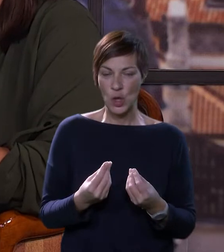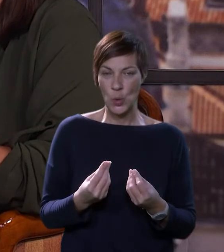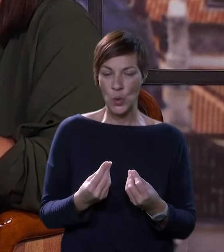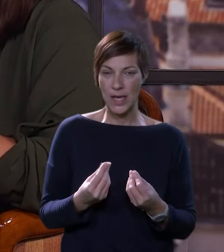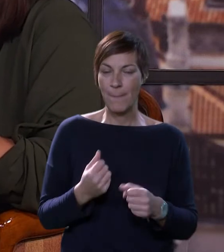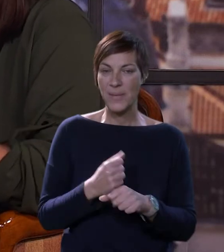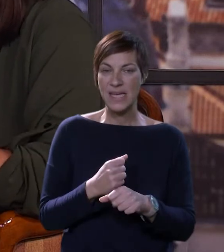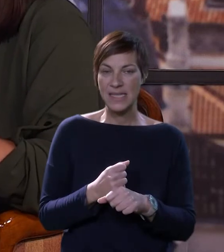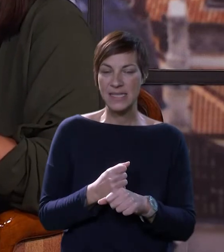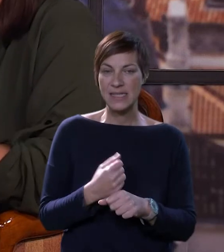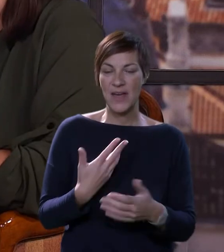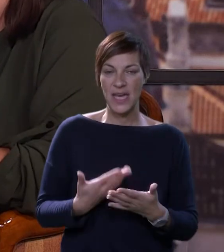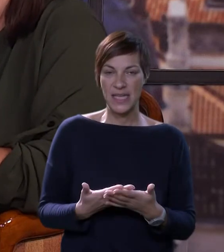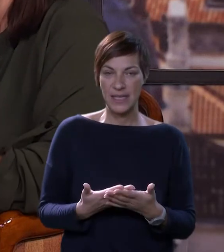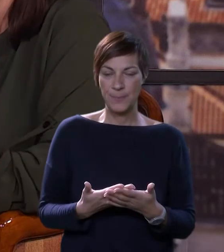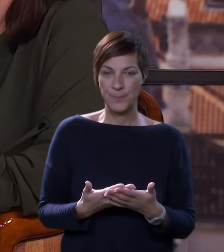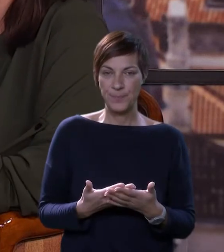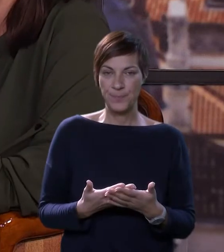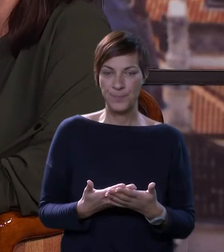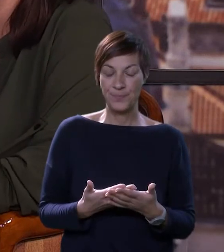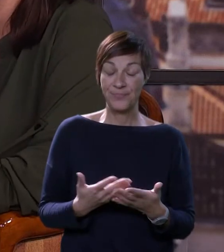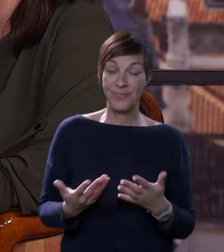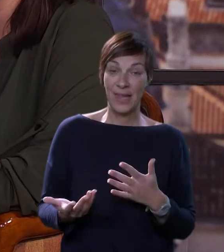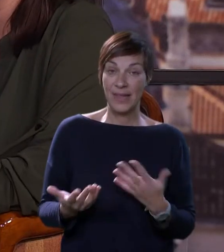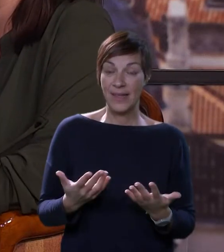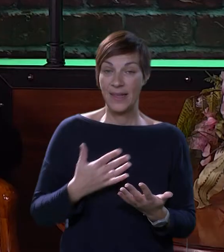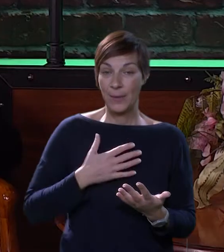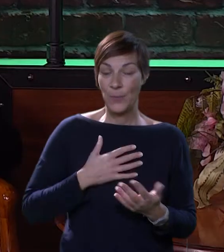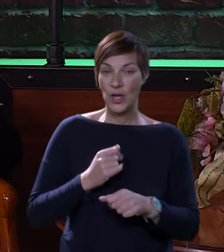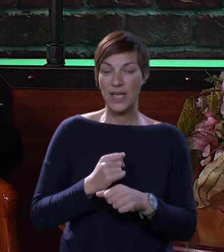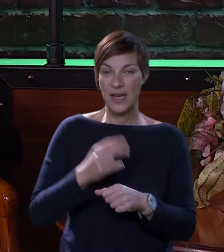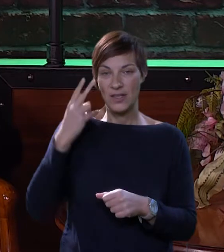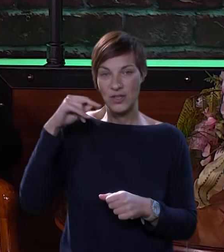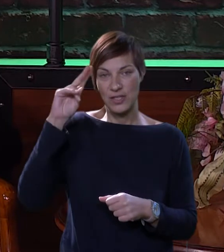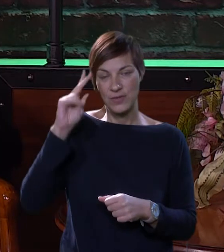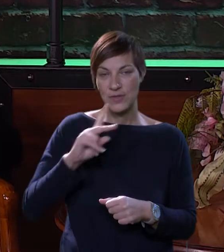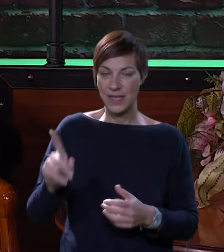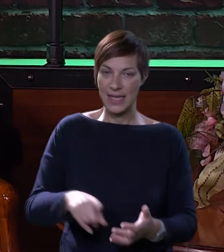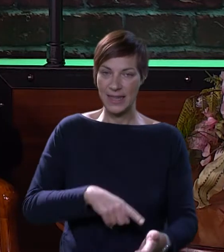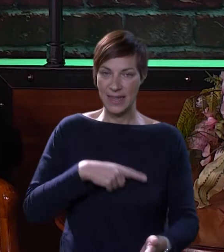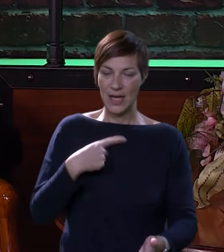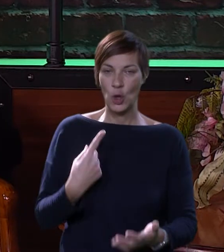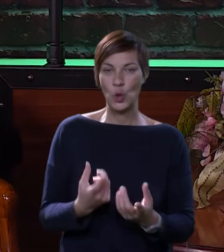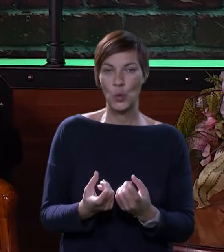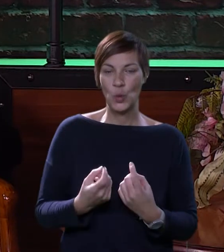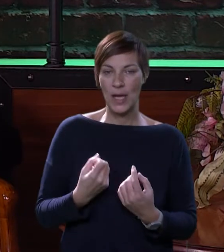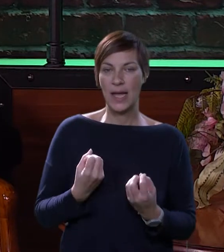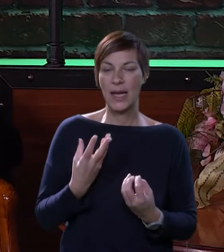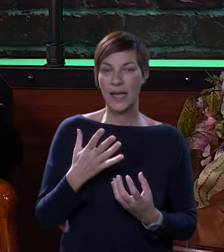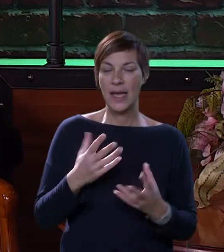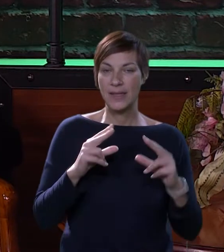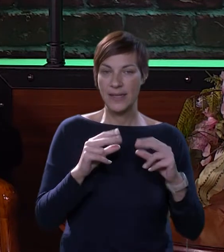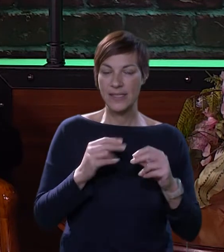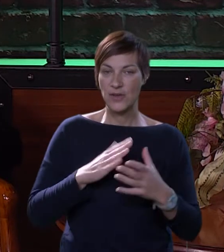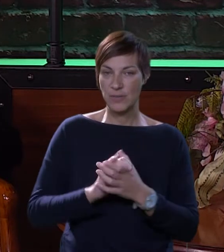rukama stvarati i raditi? Pa evo, ja, moje radno iskustvo nije sad toliko dugo, ali kada